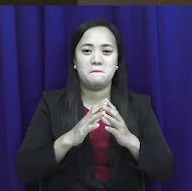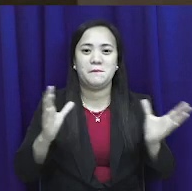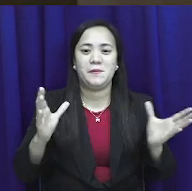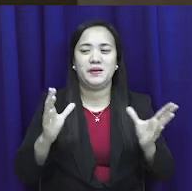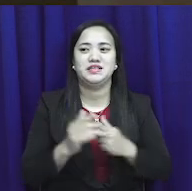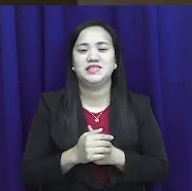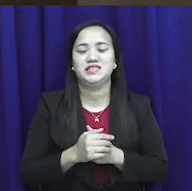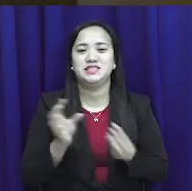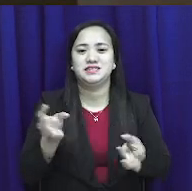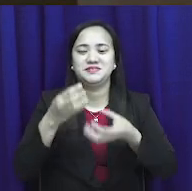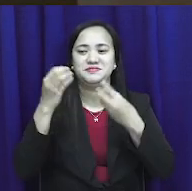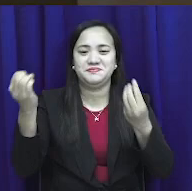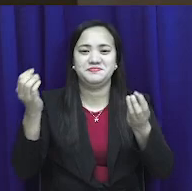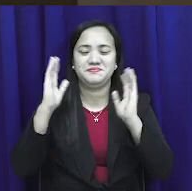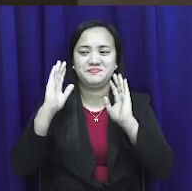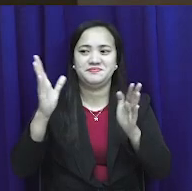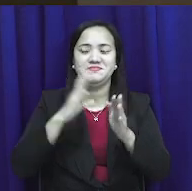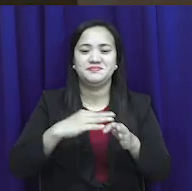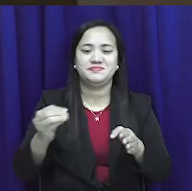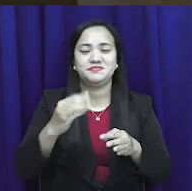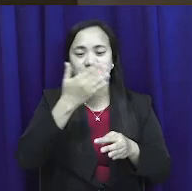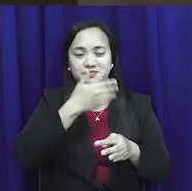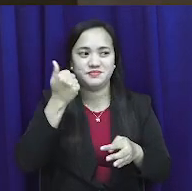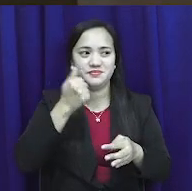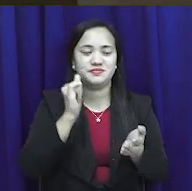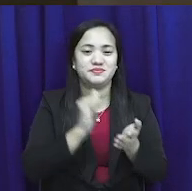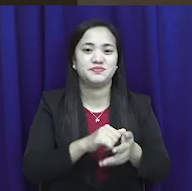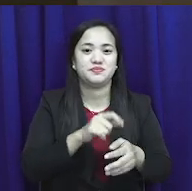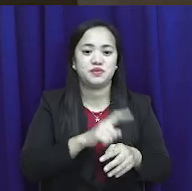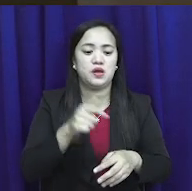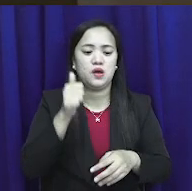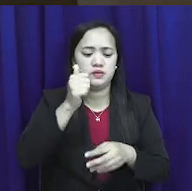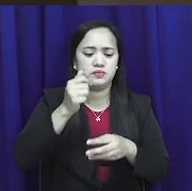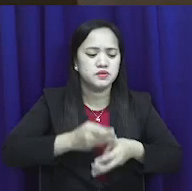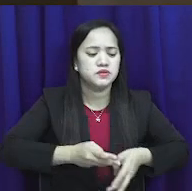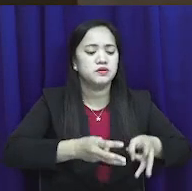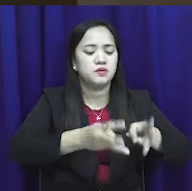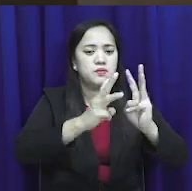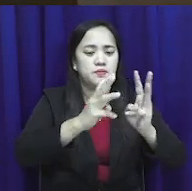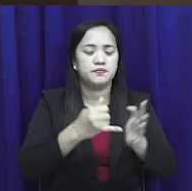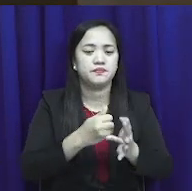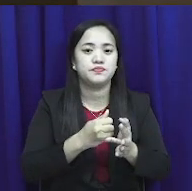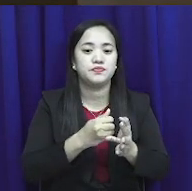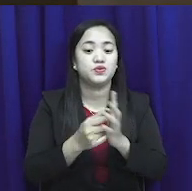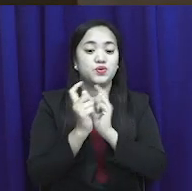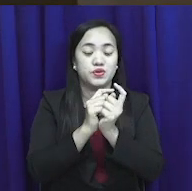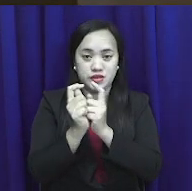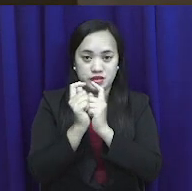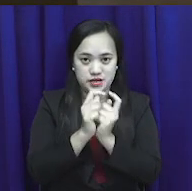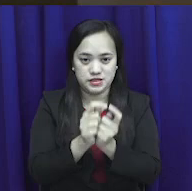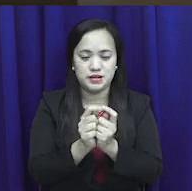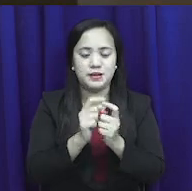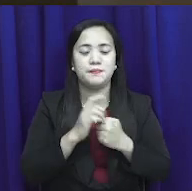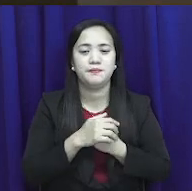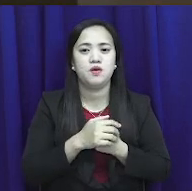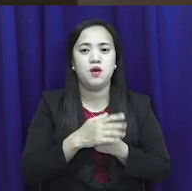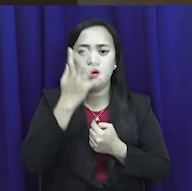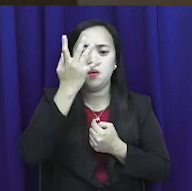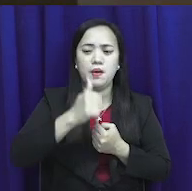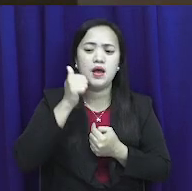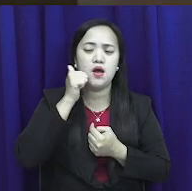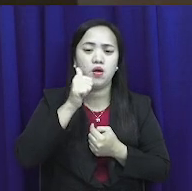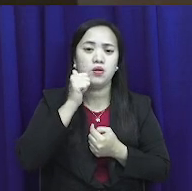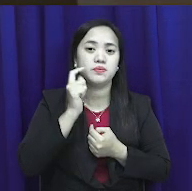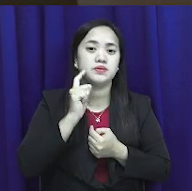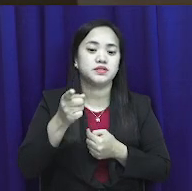o kaya nga sabi ko nga e ah sinasabayan ko siya no by that time kaya ko sinasabi yan It's because Ah yung